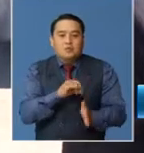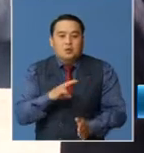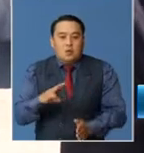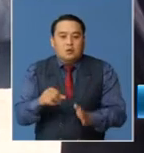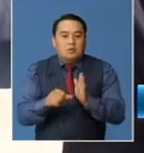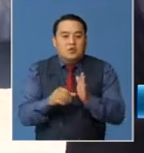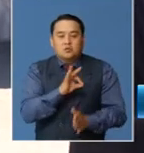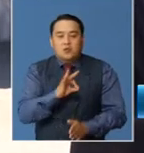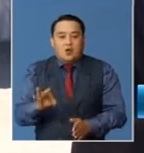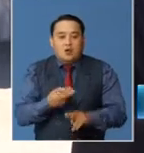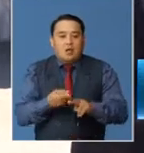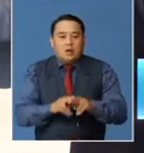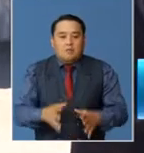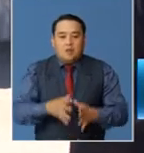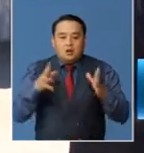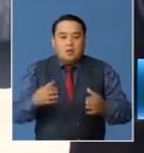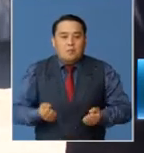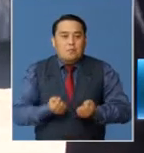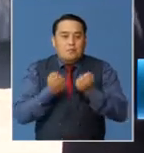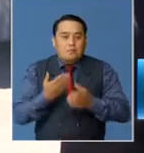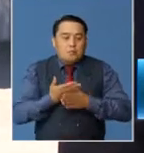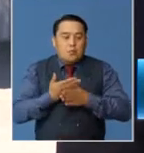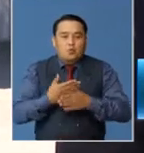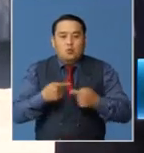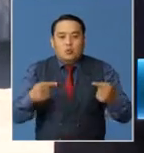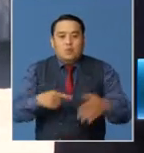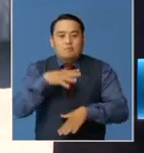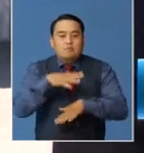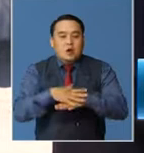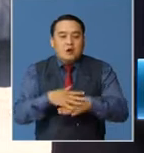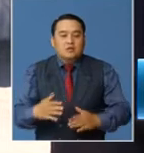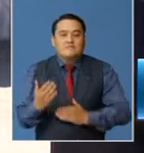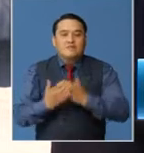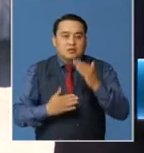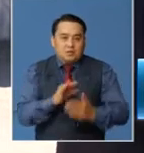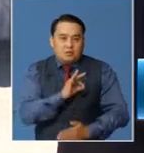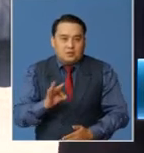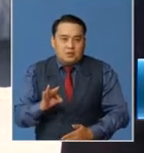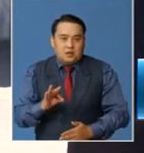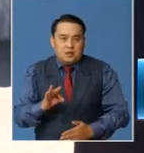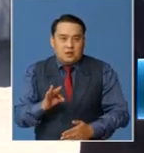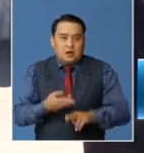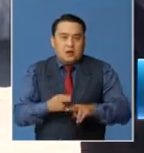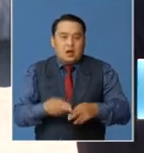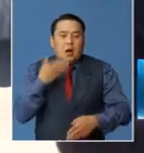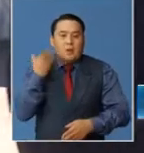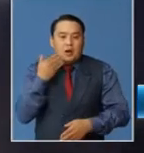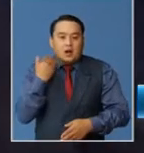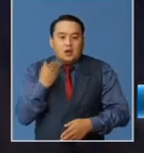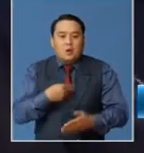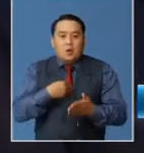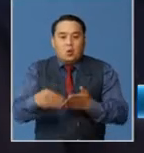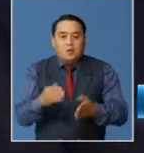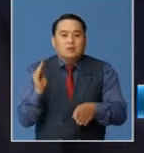под 6%. Это очень большая помощь, потому что в других банках процент гораздо выше. Это облегчило, потому что мы